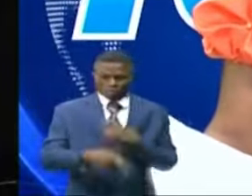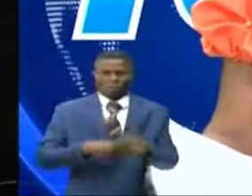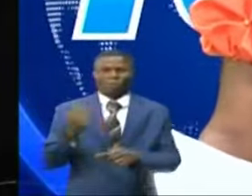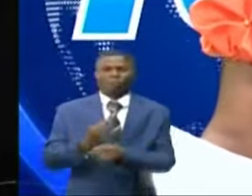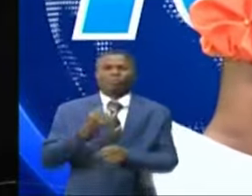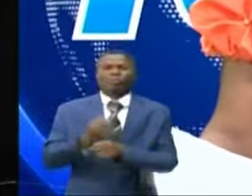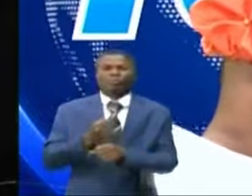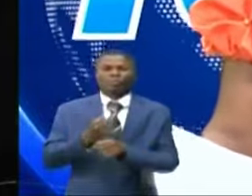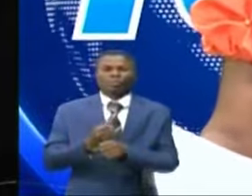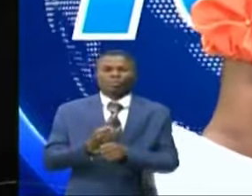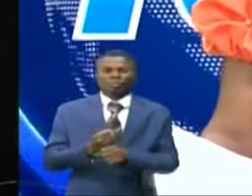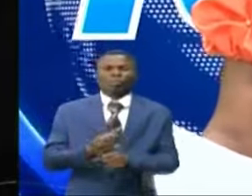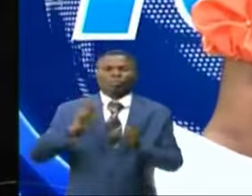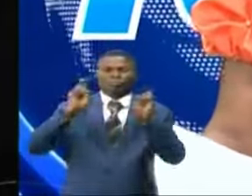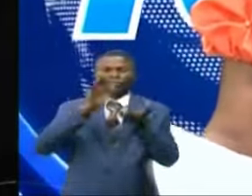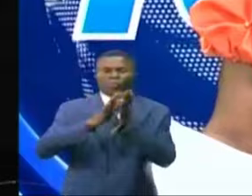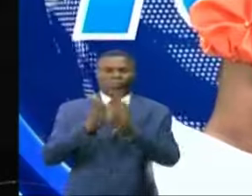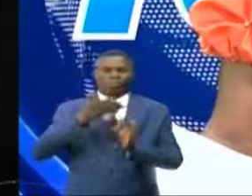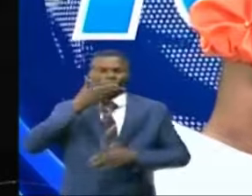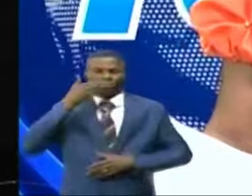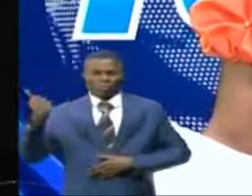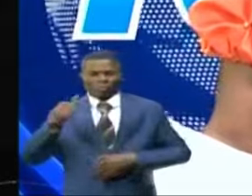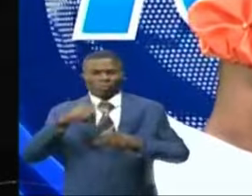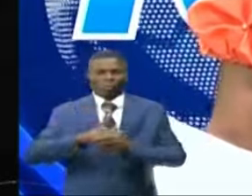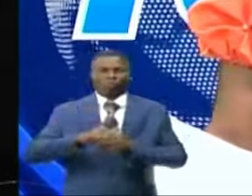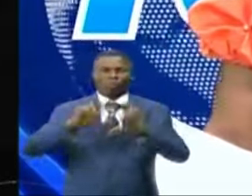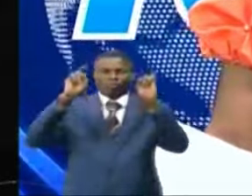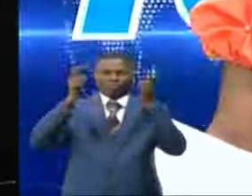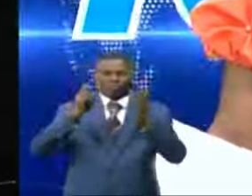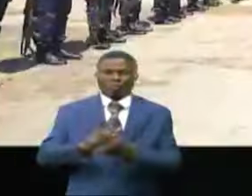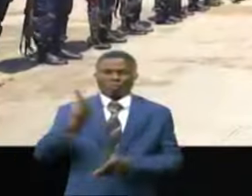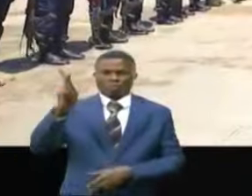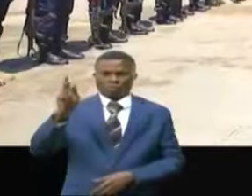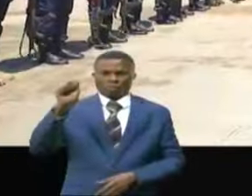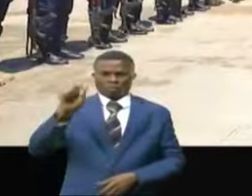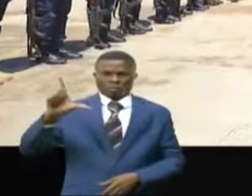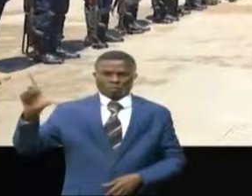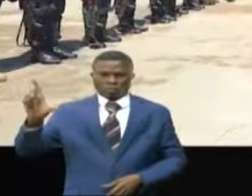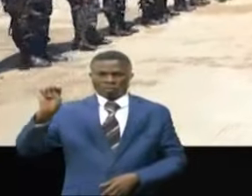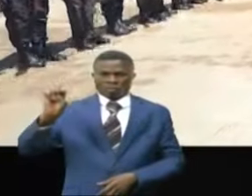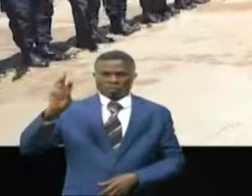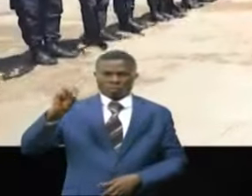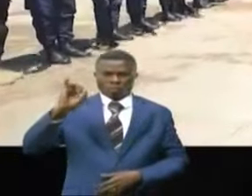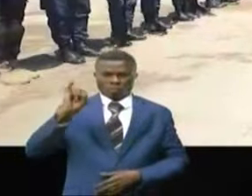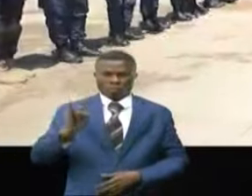l'opération de l'urbanisation dans la ville de Kalemi. Suivez.